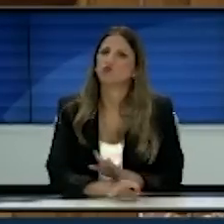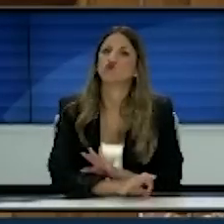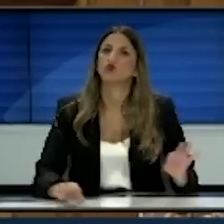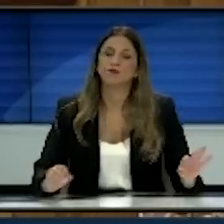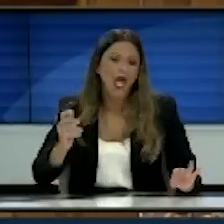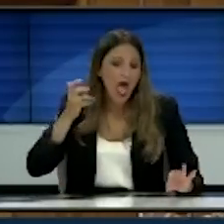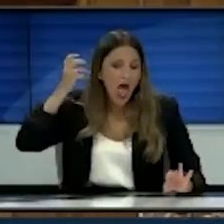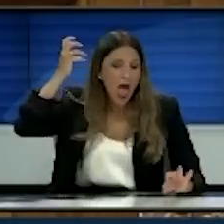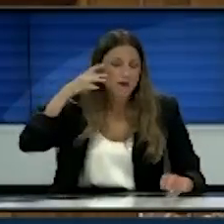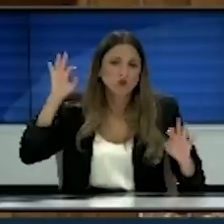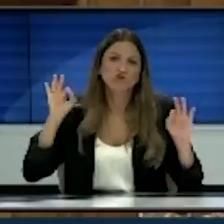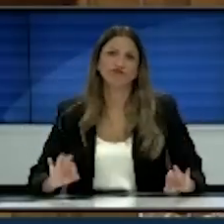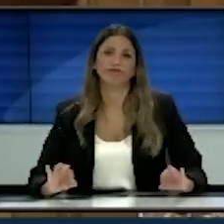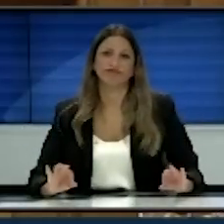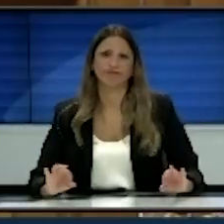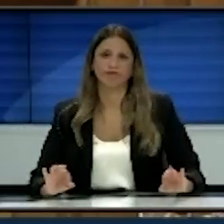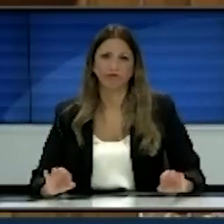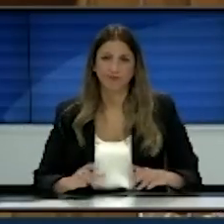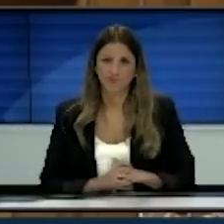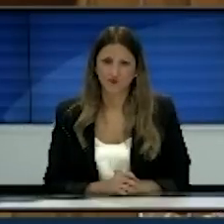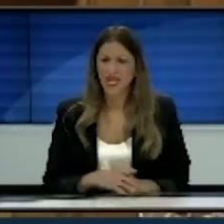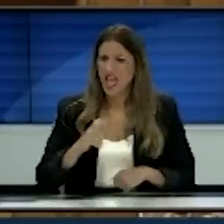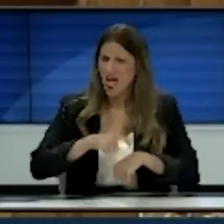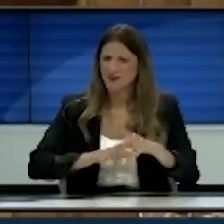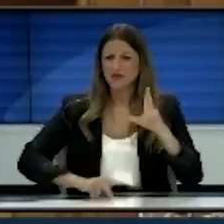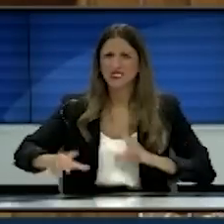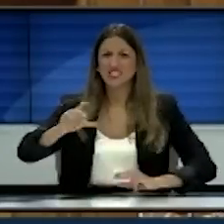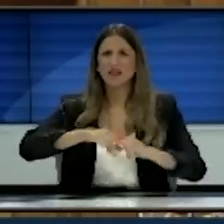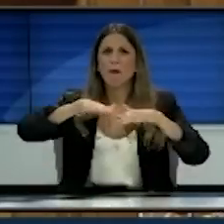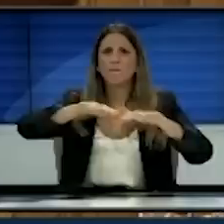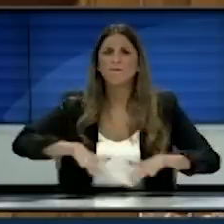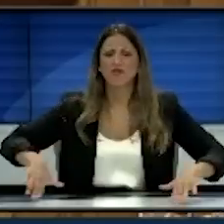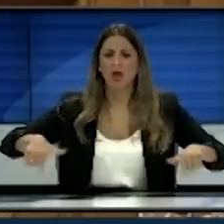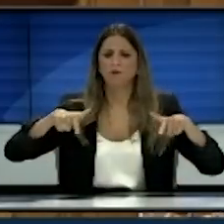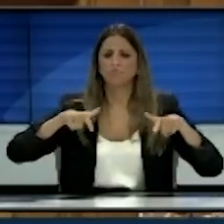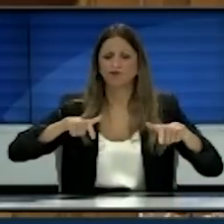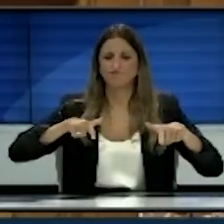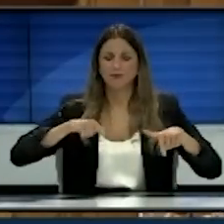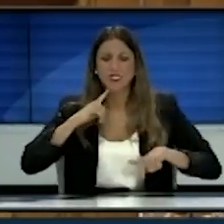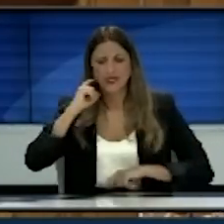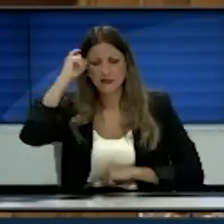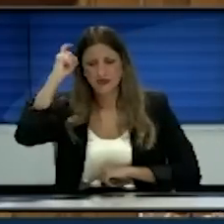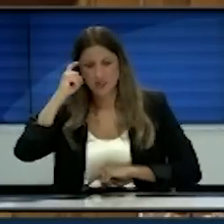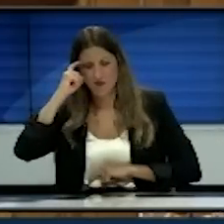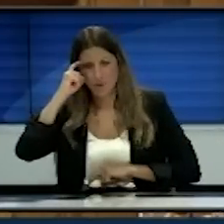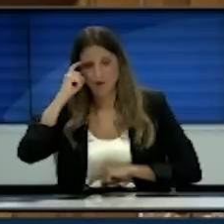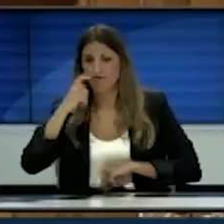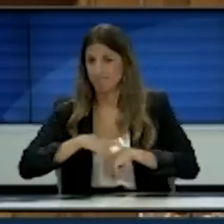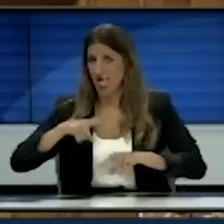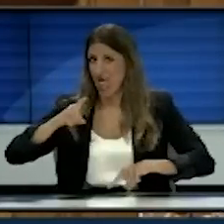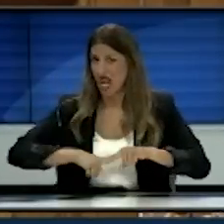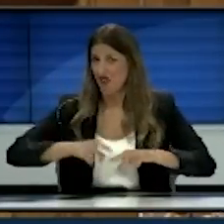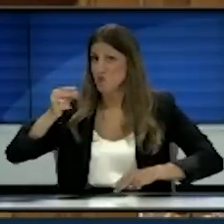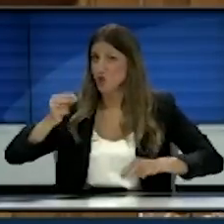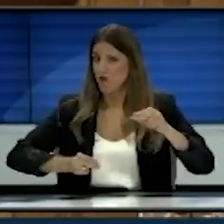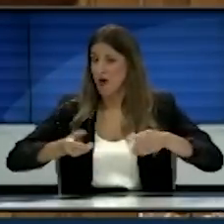φροντίδα των παιδιών και σας έχει πιάσει και ο πόνος για το δημογραφικό πρόβλημα, σας καταθέτουμε